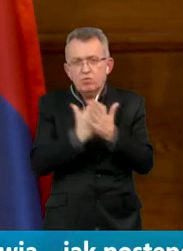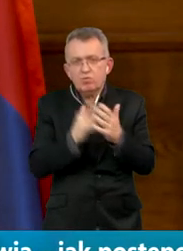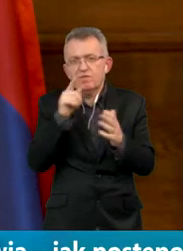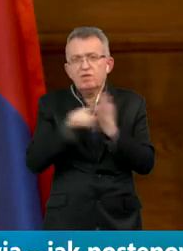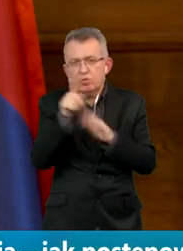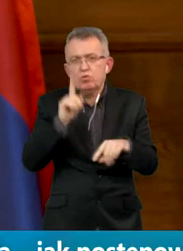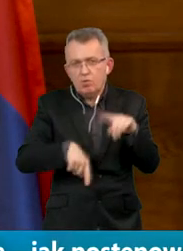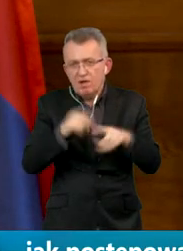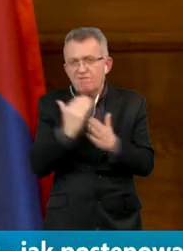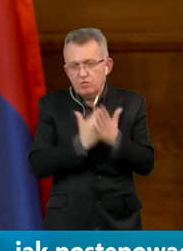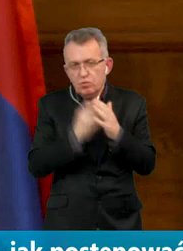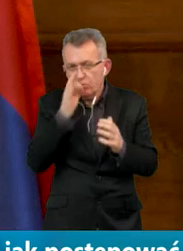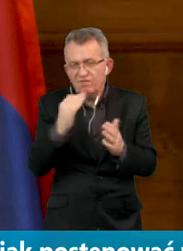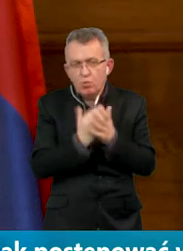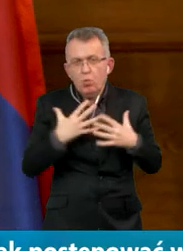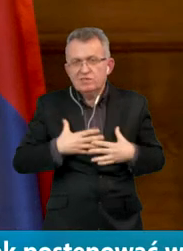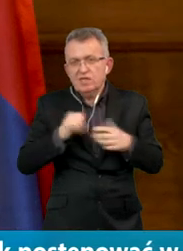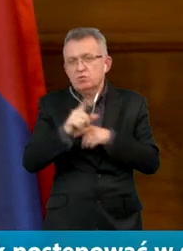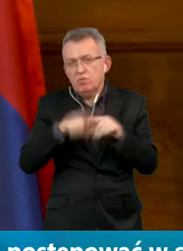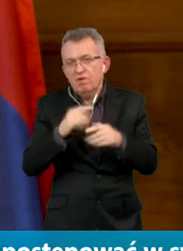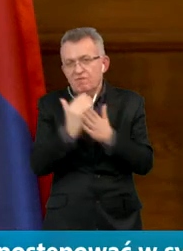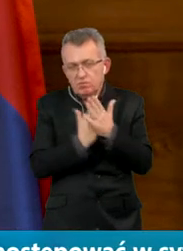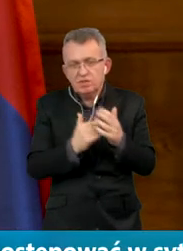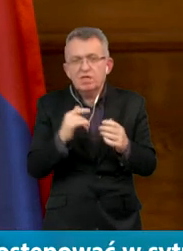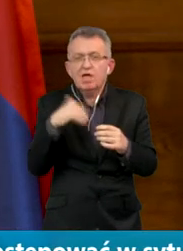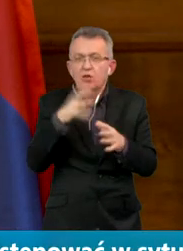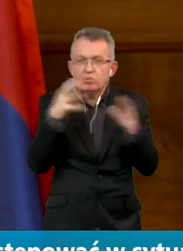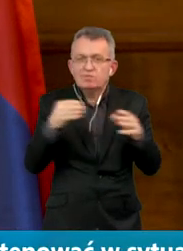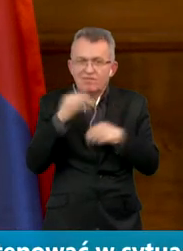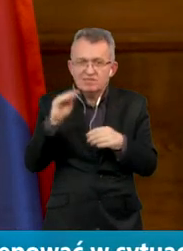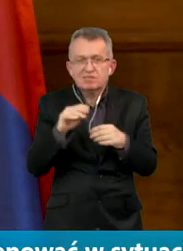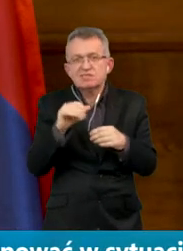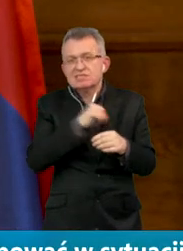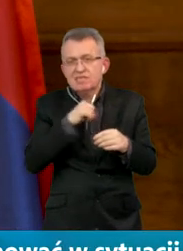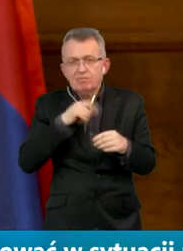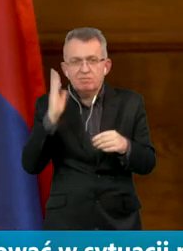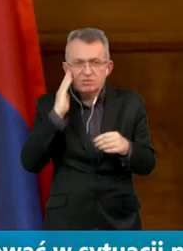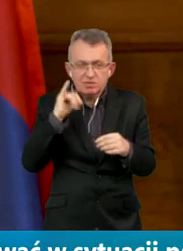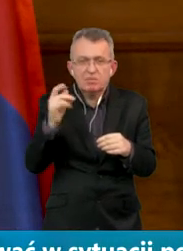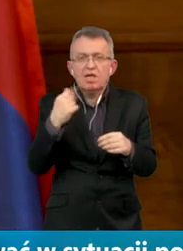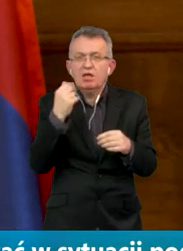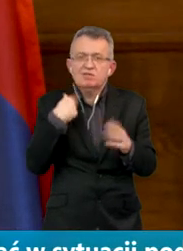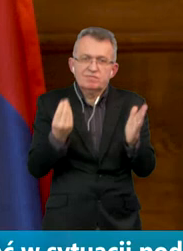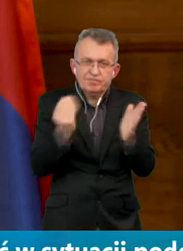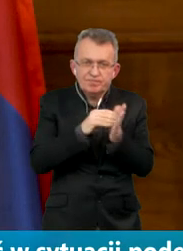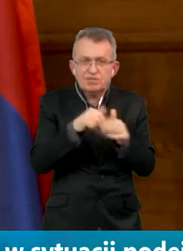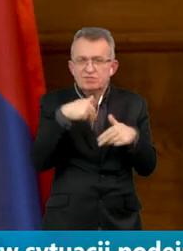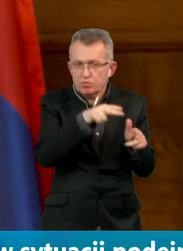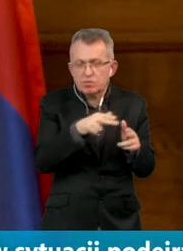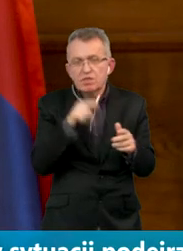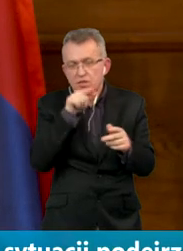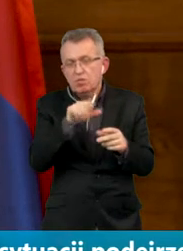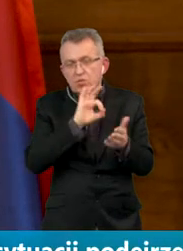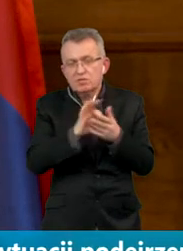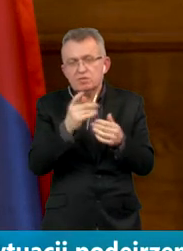to normalności, bo łazienka jest normalnością, natomiast dużo, dużo więcej robią sami mieszkańcy, my to refundujemy i rzeczywiście to